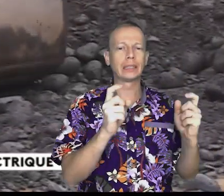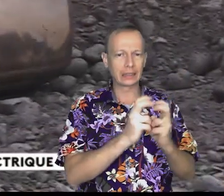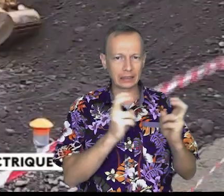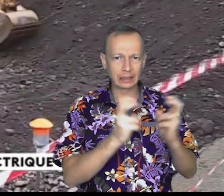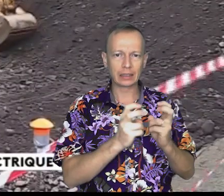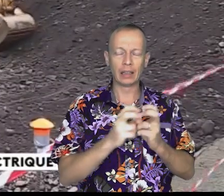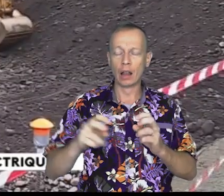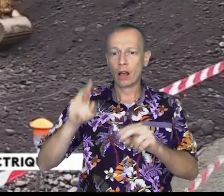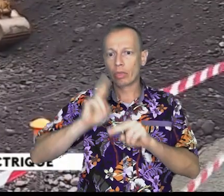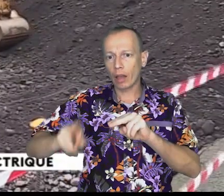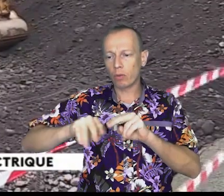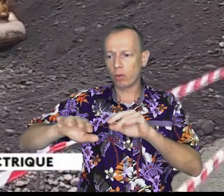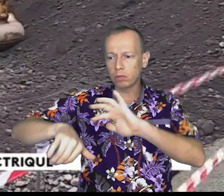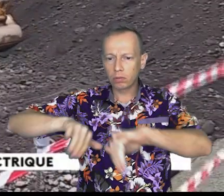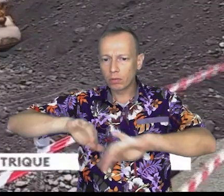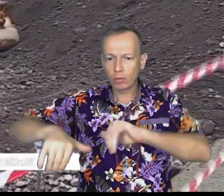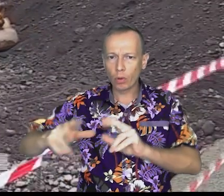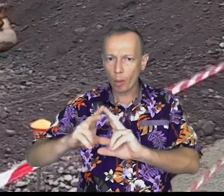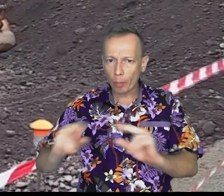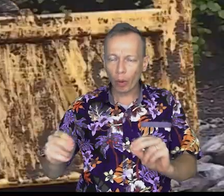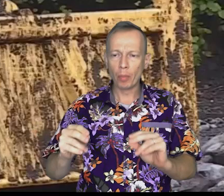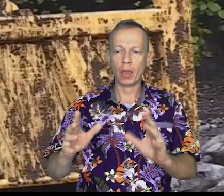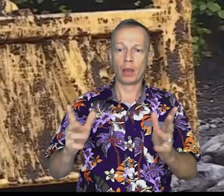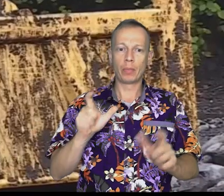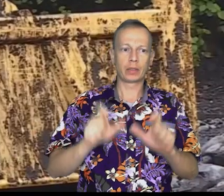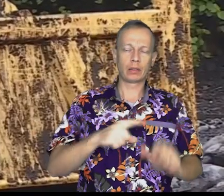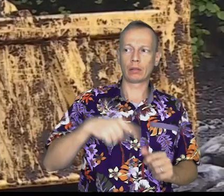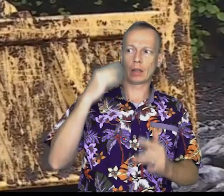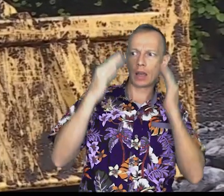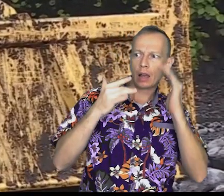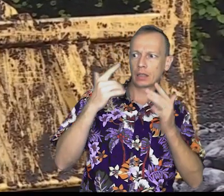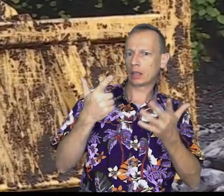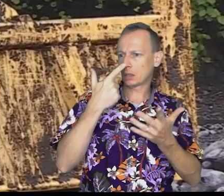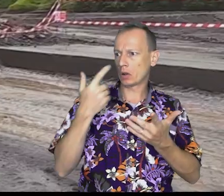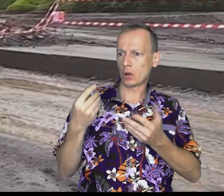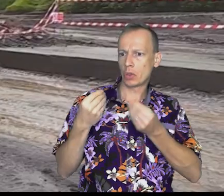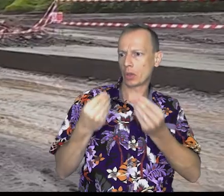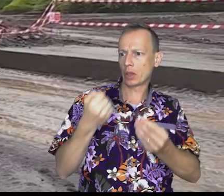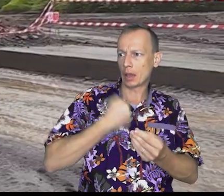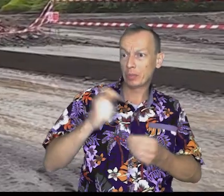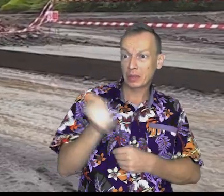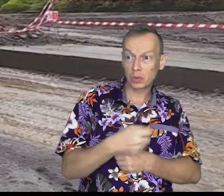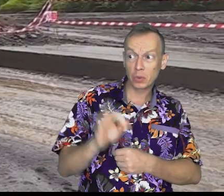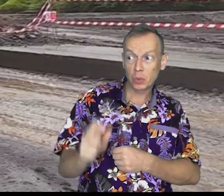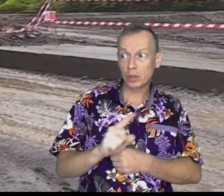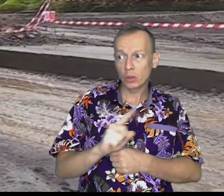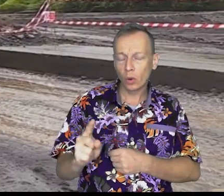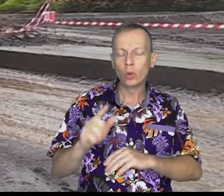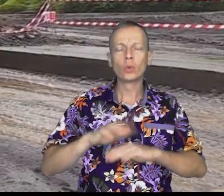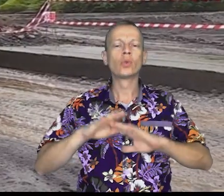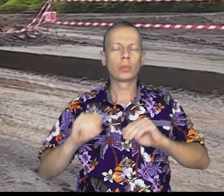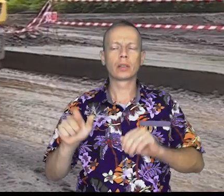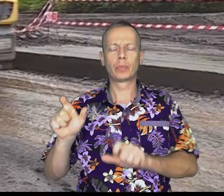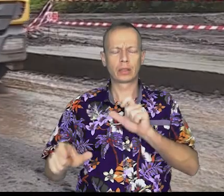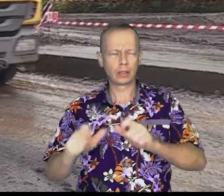poser des questions, notamment sur les impacts environnementaux. Mais sur place, on se veut rassurant. Le chantier est sous surveillance pour s'assurer